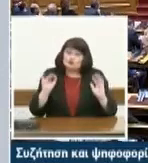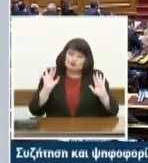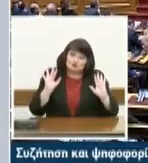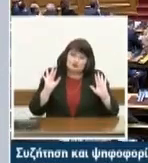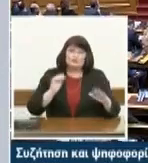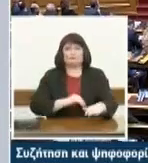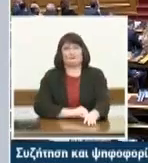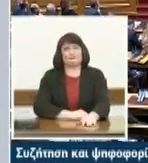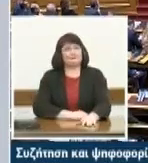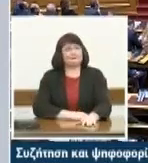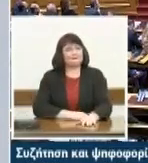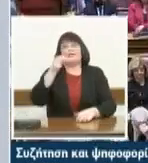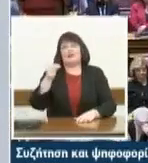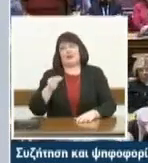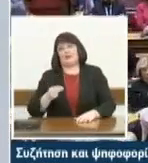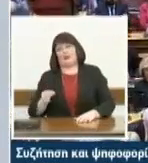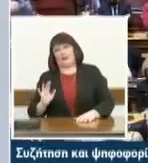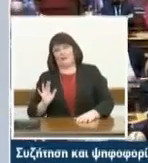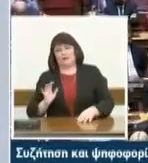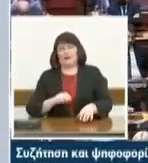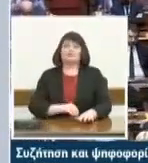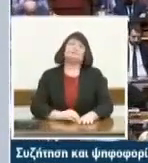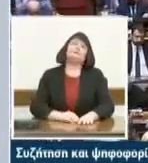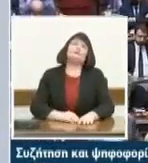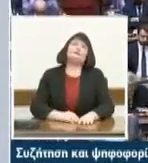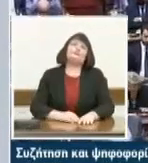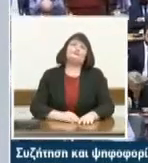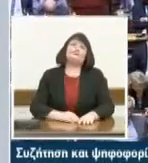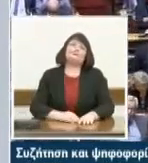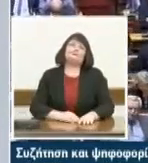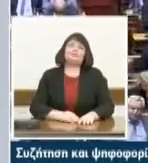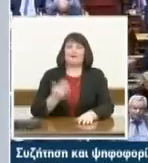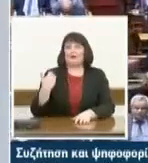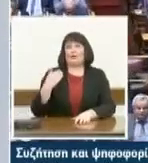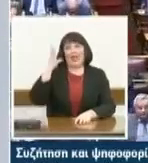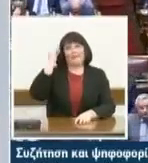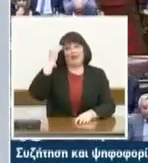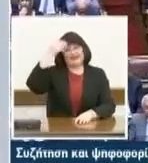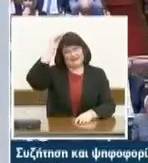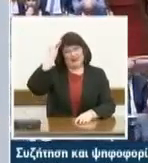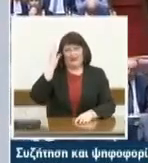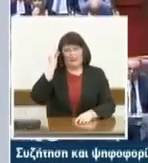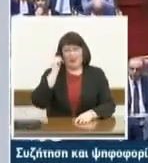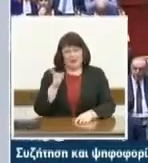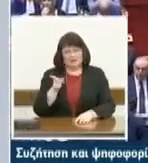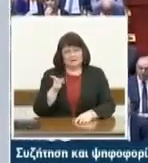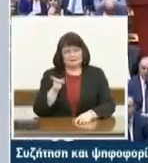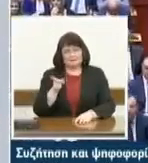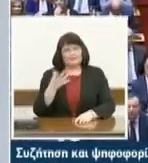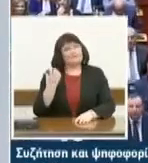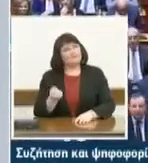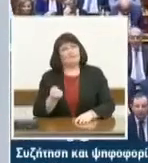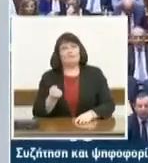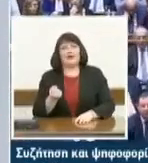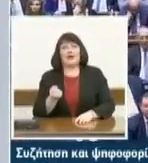ή με τον άλλο τρόπο. Και πώς θα υλοποιήσει ο ΣΥΡΙΖΑ. Σε αφορά και σένα, Αποστόλη μου. Σε αφορά και σένα. Όταν σου λέει η κυρία Δούση από